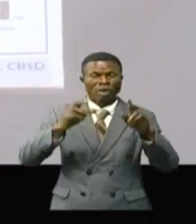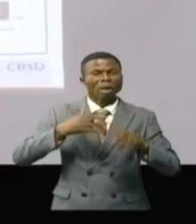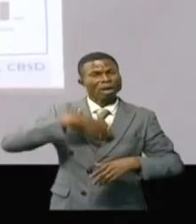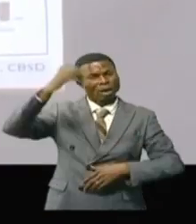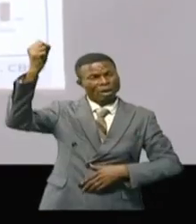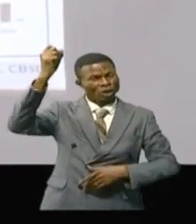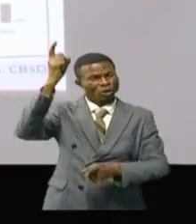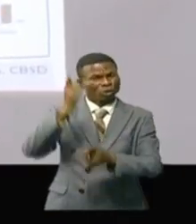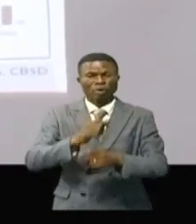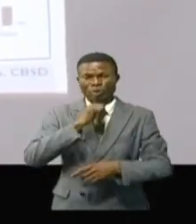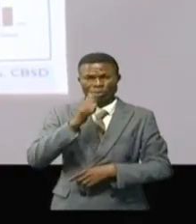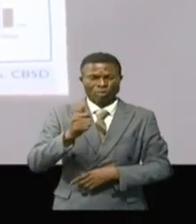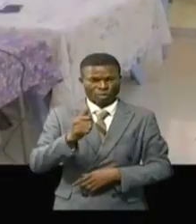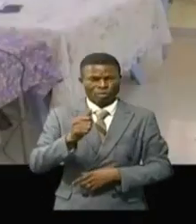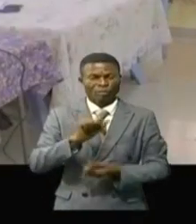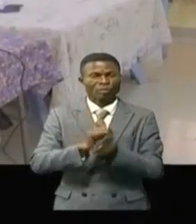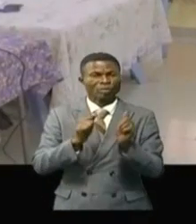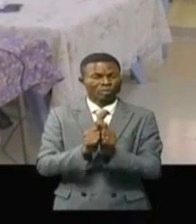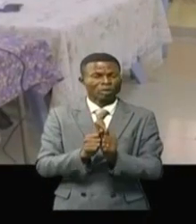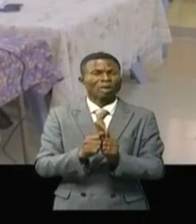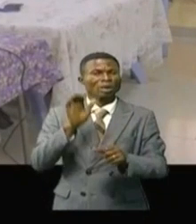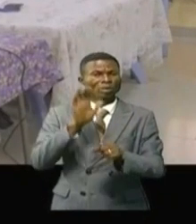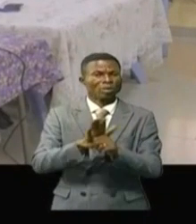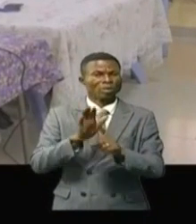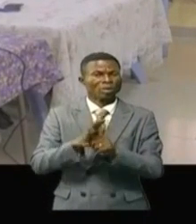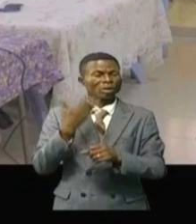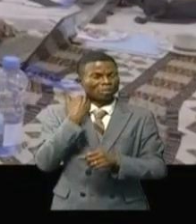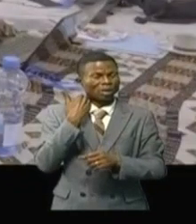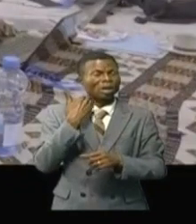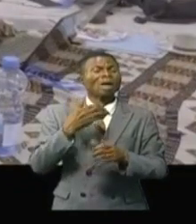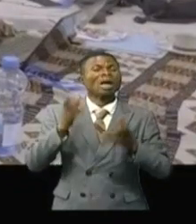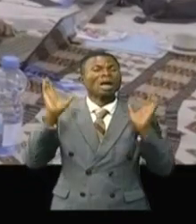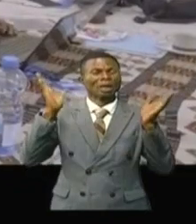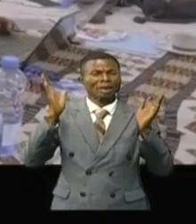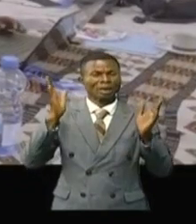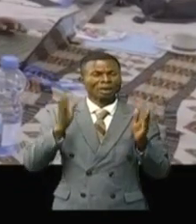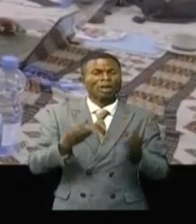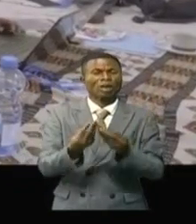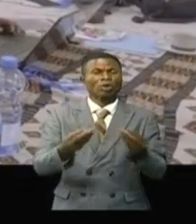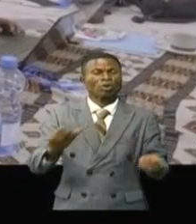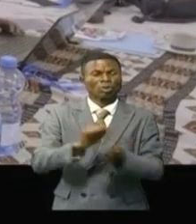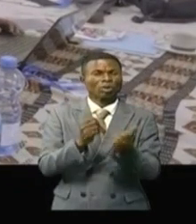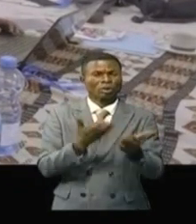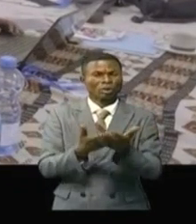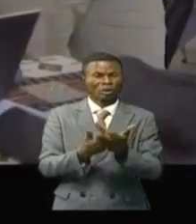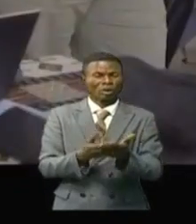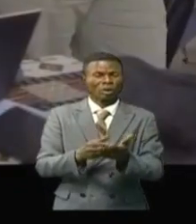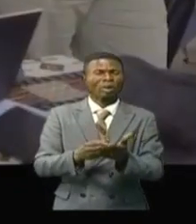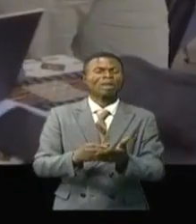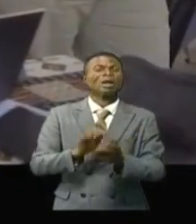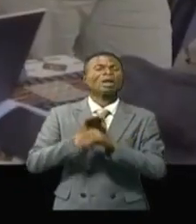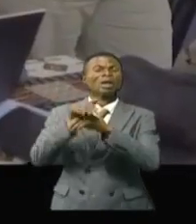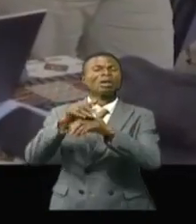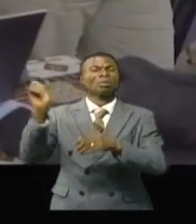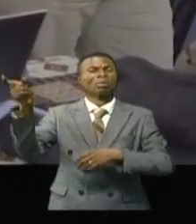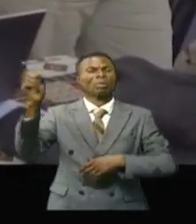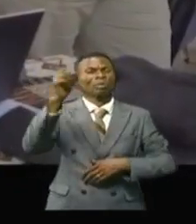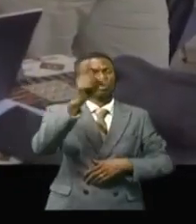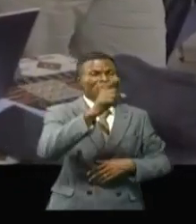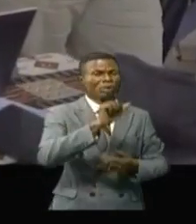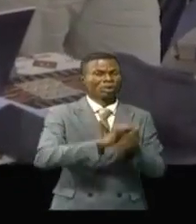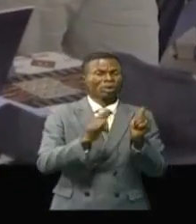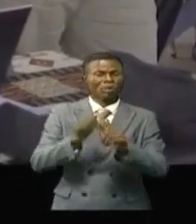victoire absolue car il faut une multiplication à grande échelle pour pallier ce problème afin d'élargir les interventions dans les